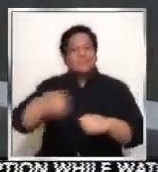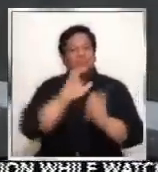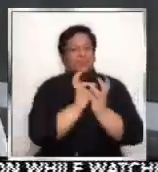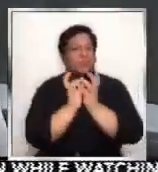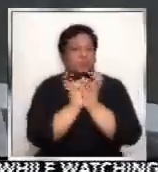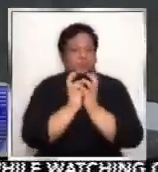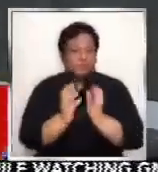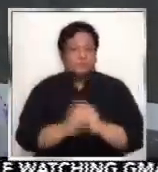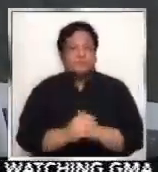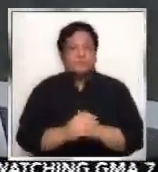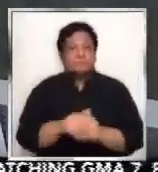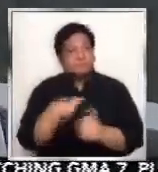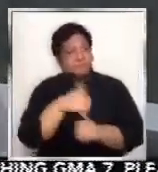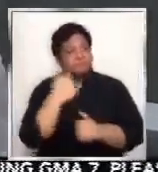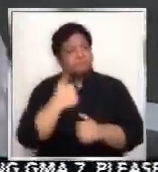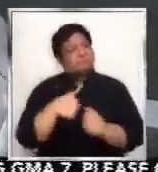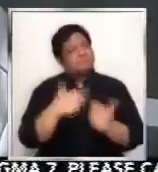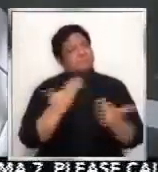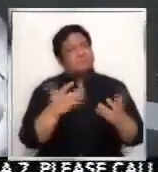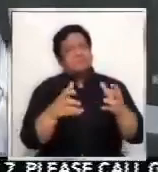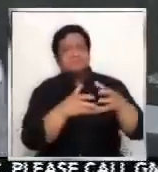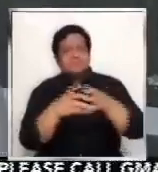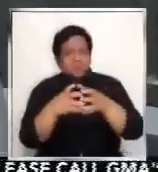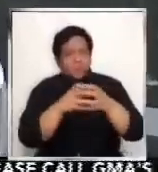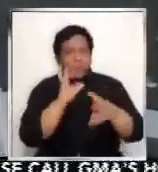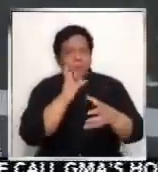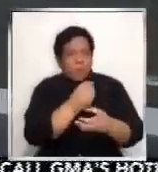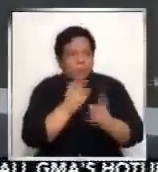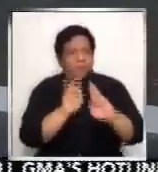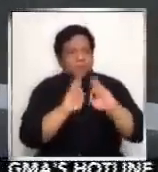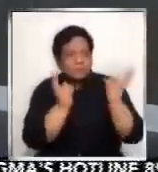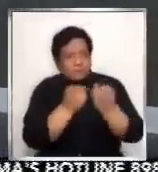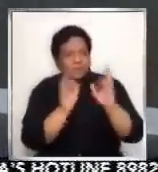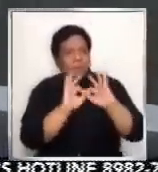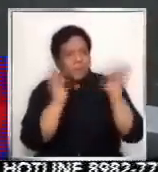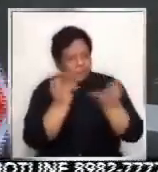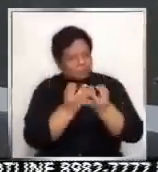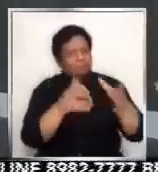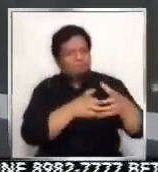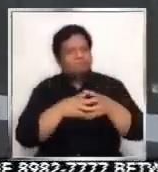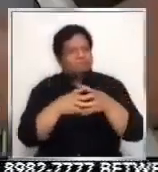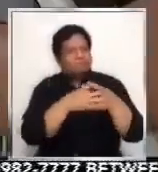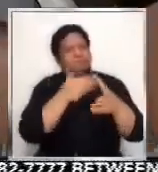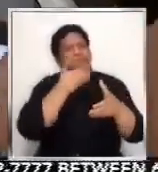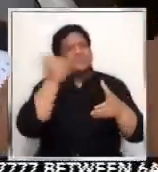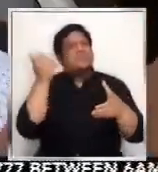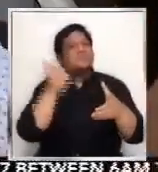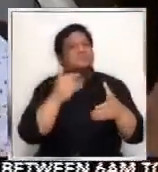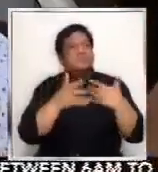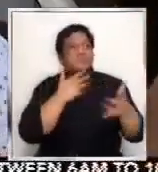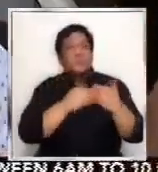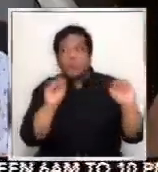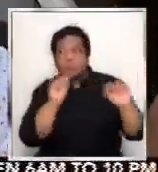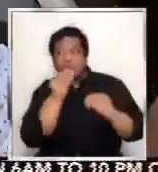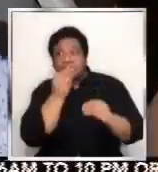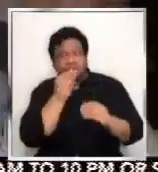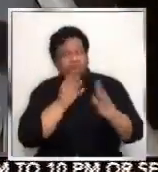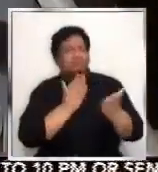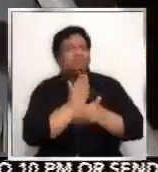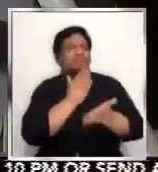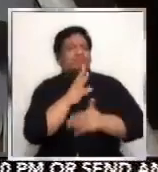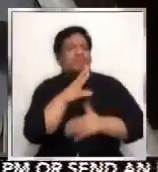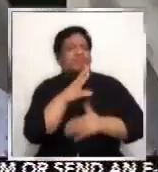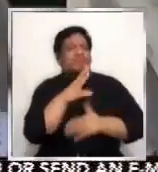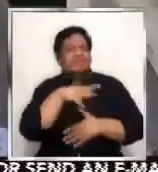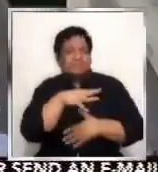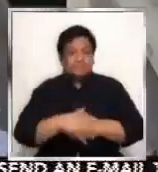sama-sama lang yung kusinin, kasama mo na mahal sa buhay. Basta kasama-sama lang kayo kahit walang handa, okay lang. Para sa tingin ko lang sana sa celebration ng